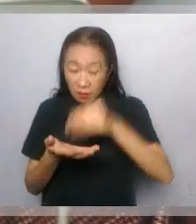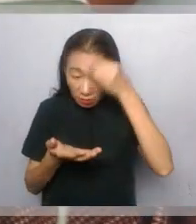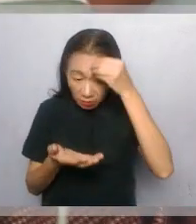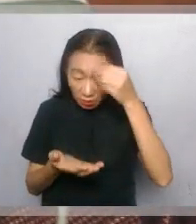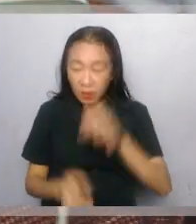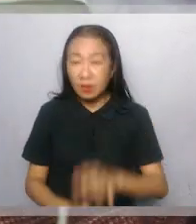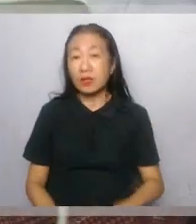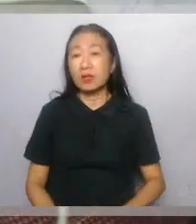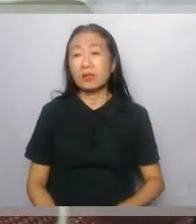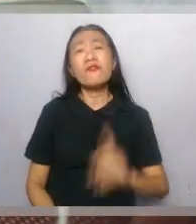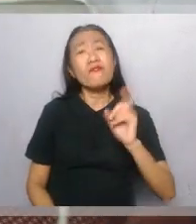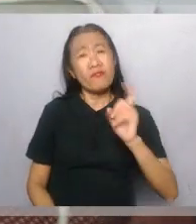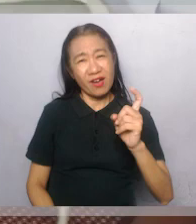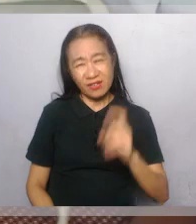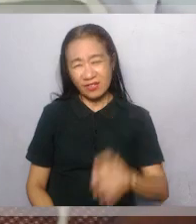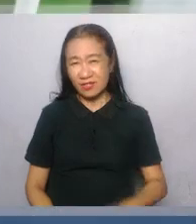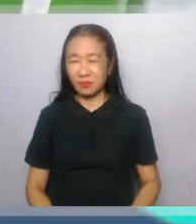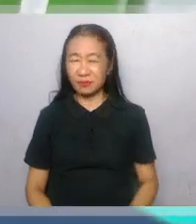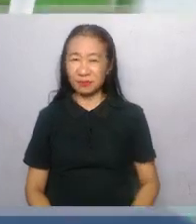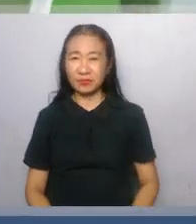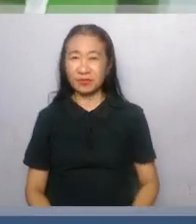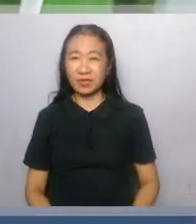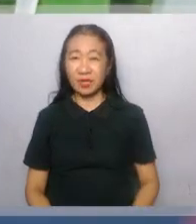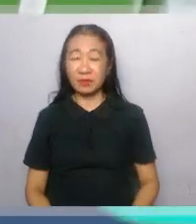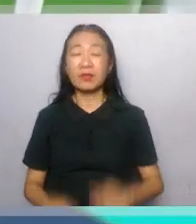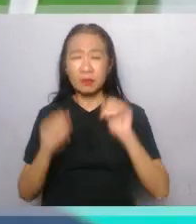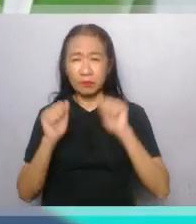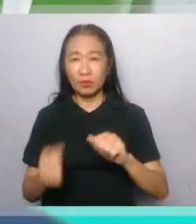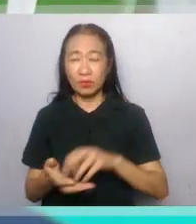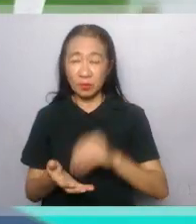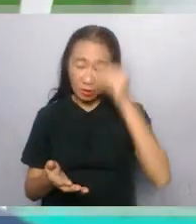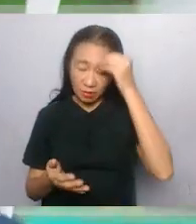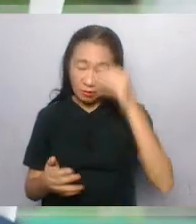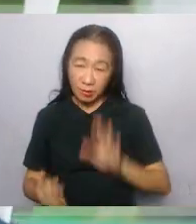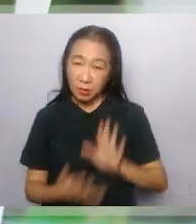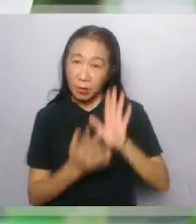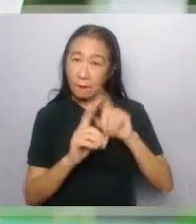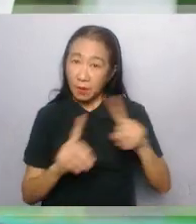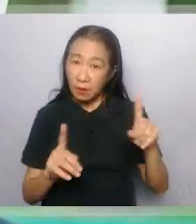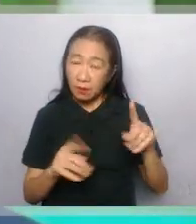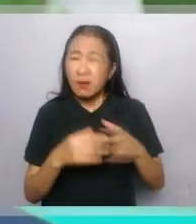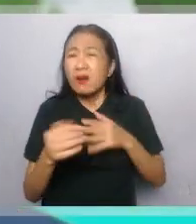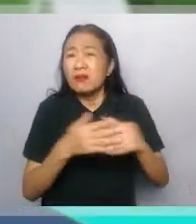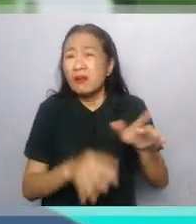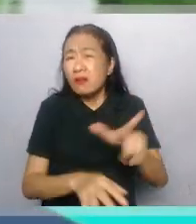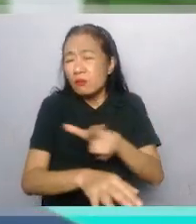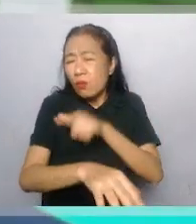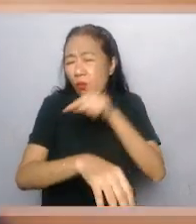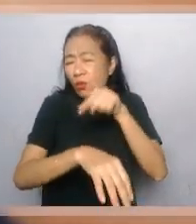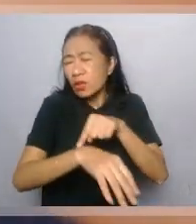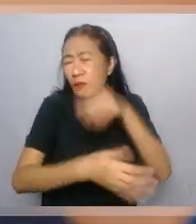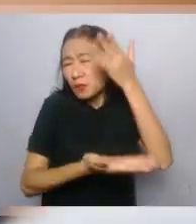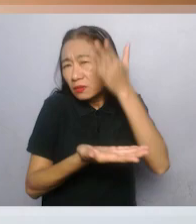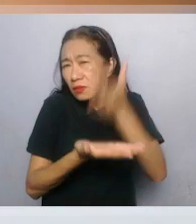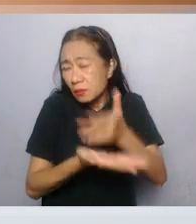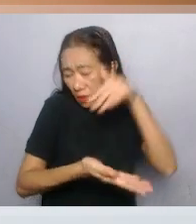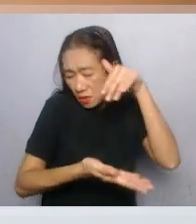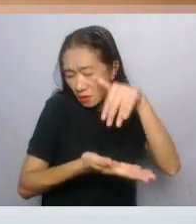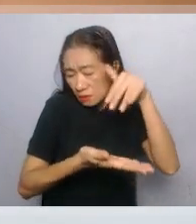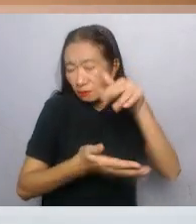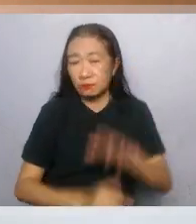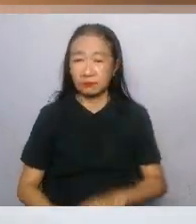topic. And mabilis naman siyang naka-cope up sa face-to-face, although matagal siyang huminto.